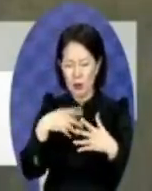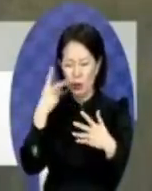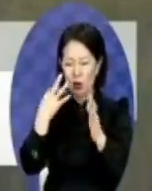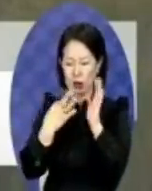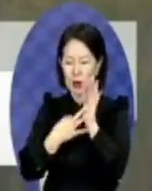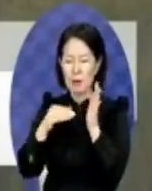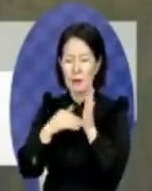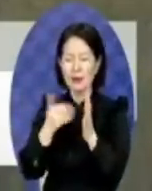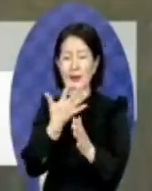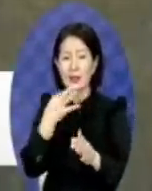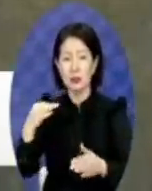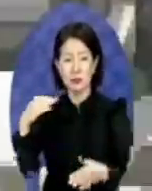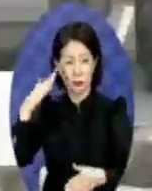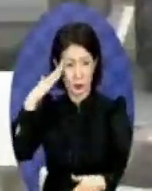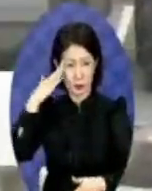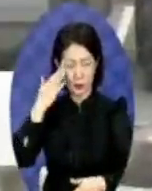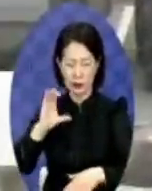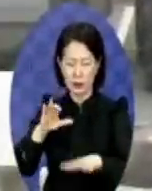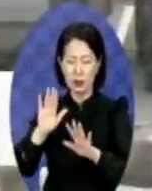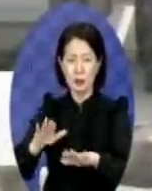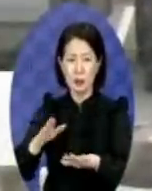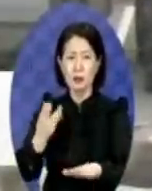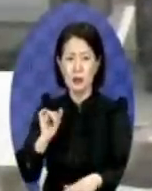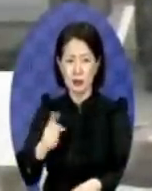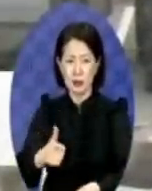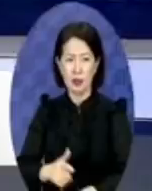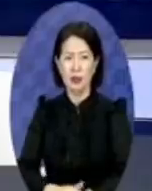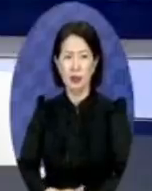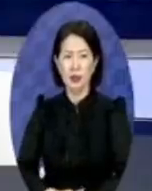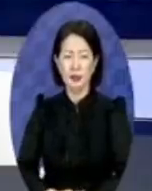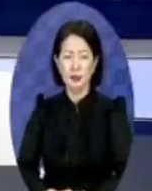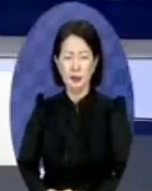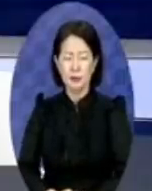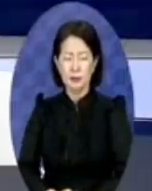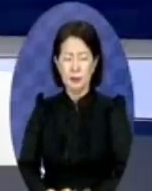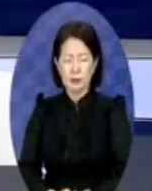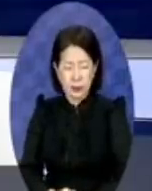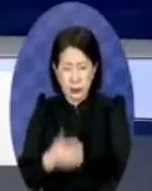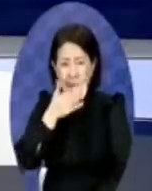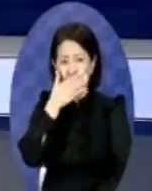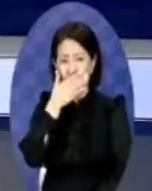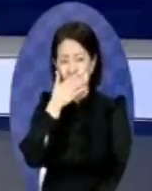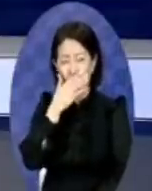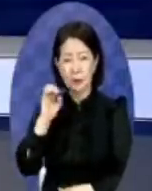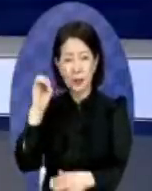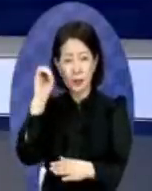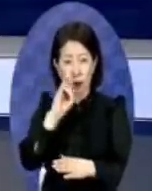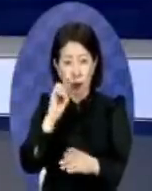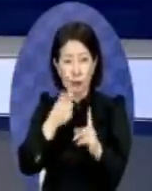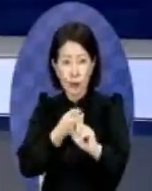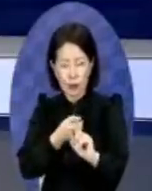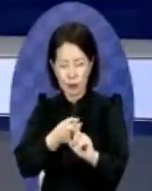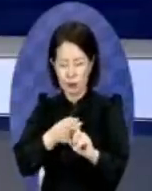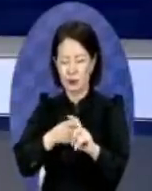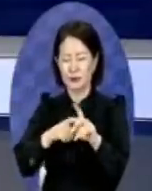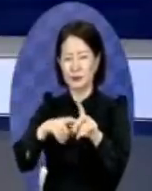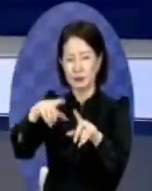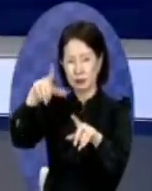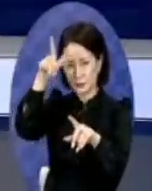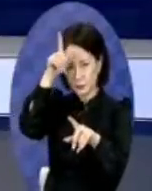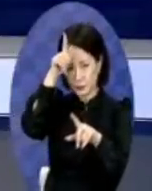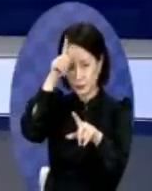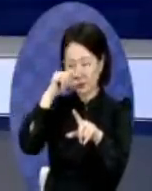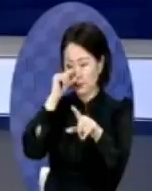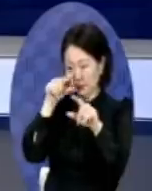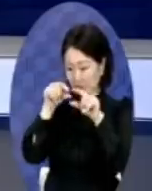гаруй цэрэг өмнөд Солонгосын нутаг дэвсгэрт байрлаж байна. За Европын холбоо Оросоос Герман улс руу тавьж байгаа байгалийн хий дамжуулах